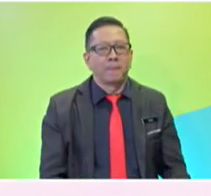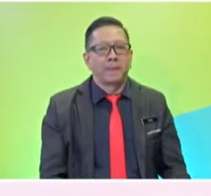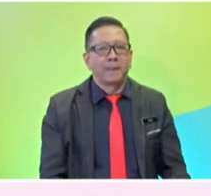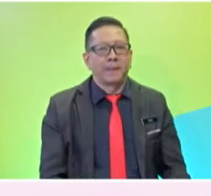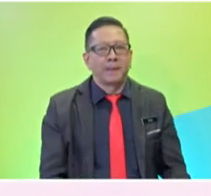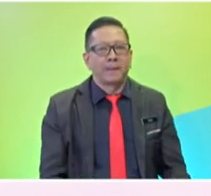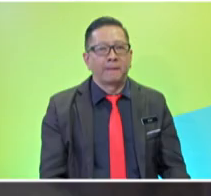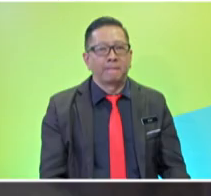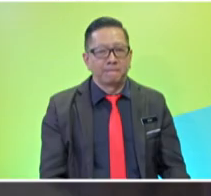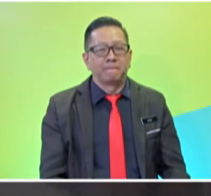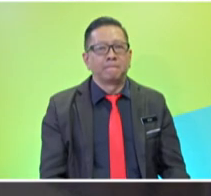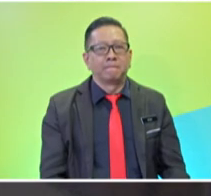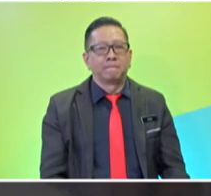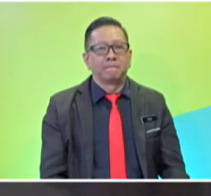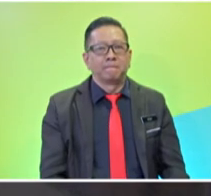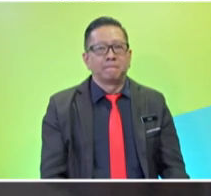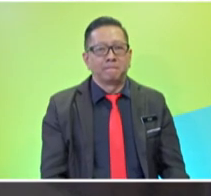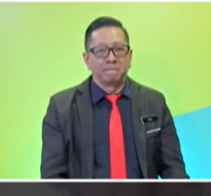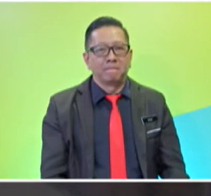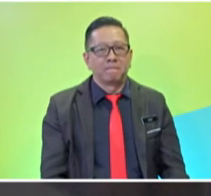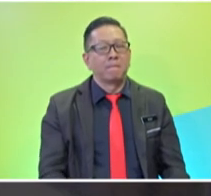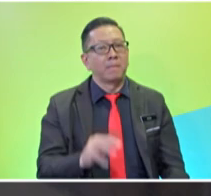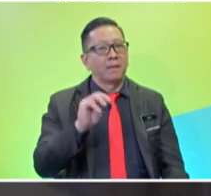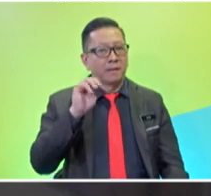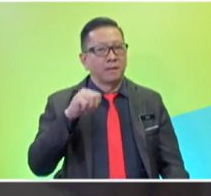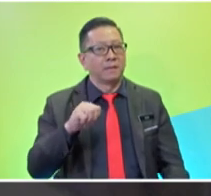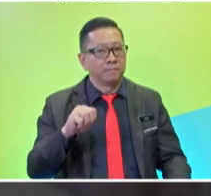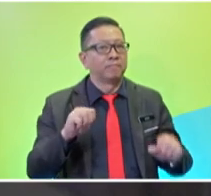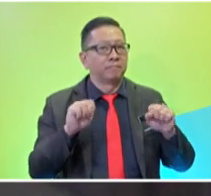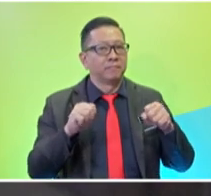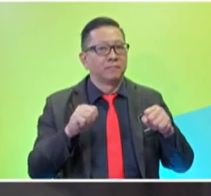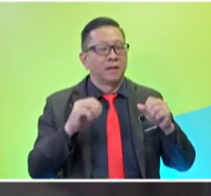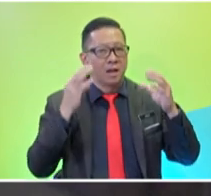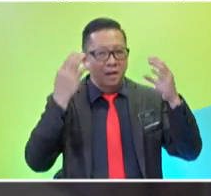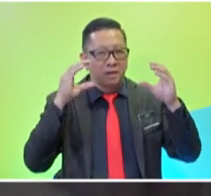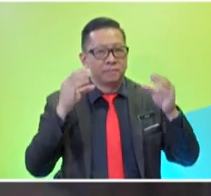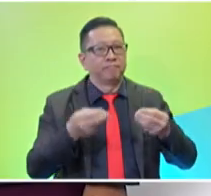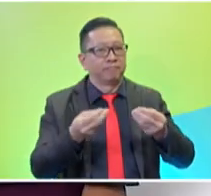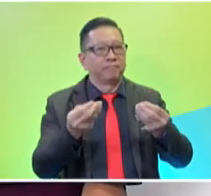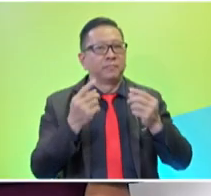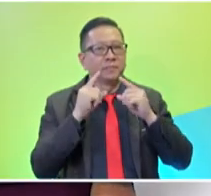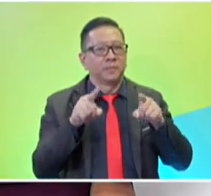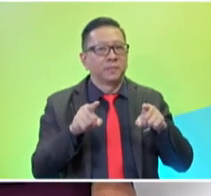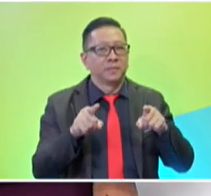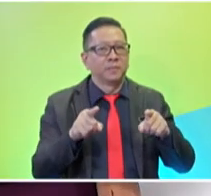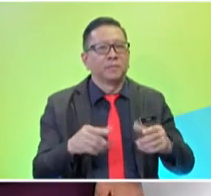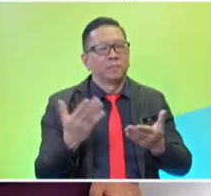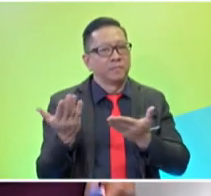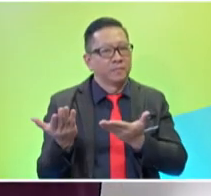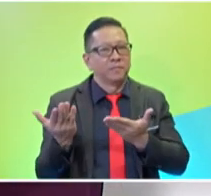kekurangan masuk ke Indonesia itu terus lanjutkan dengan jawabannya Oke kita lanjutkan teruslah dengan jawaban